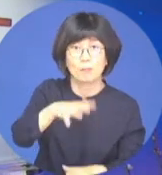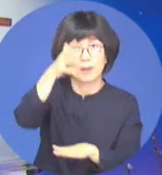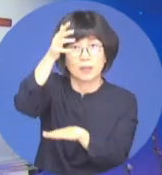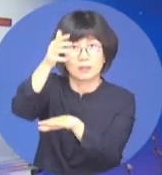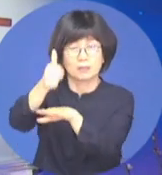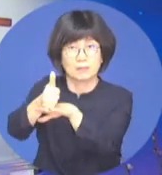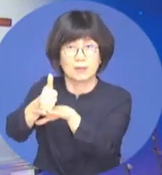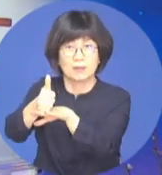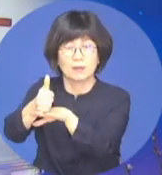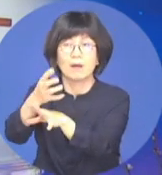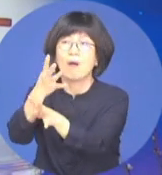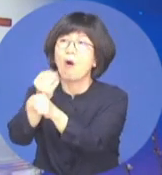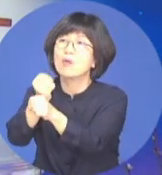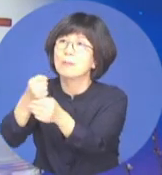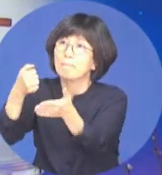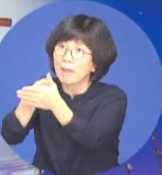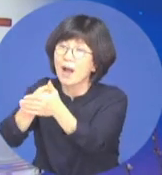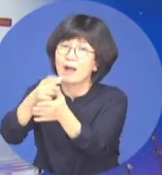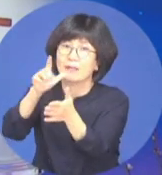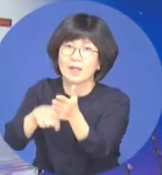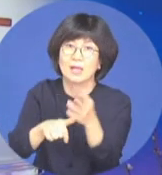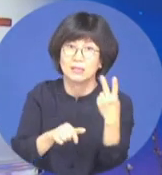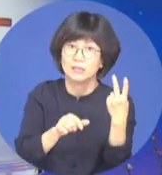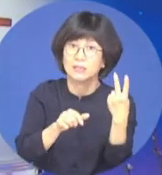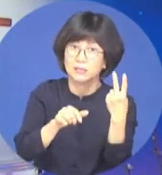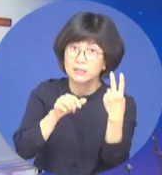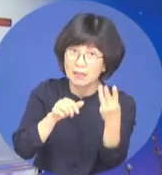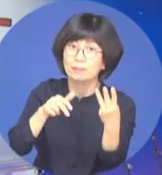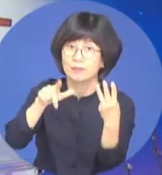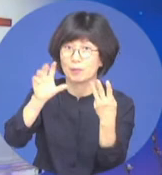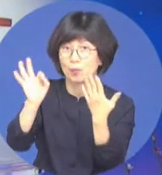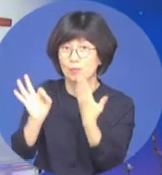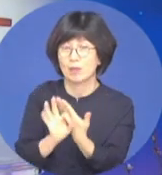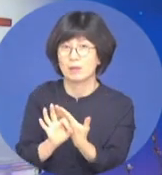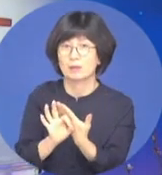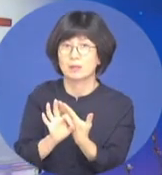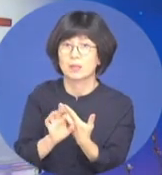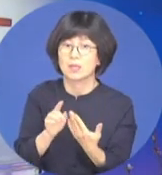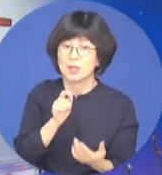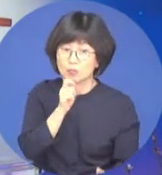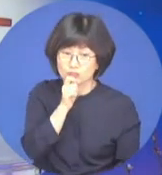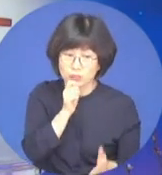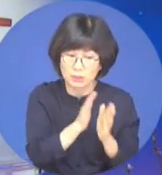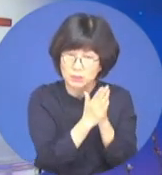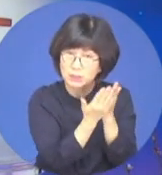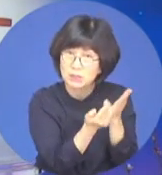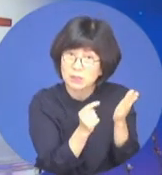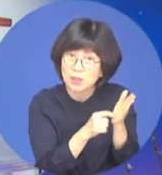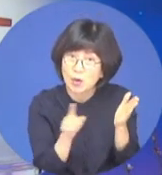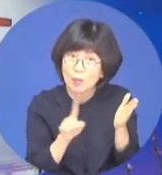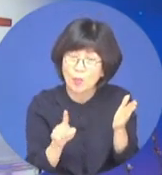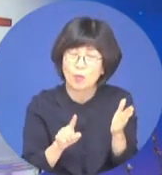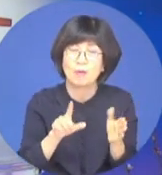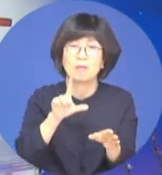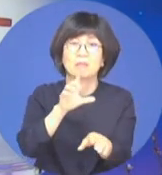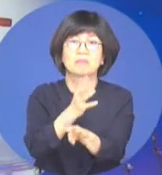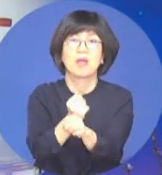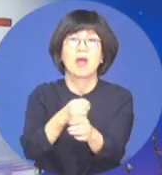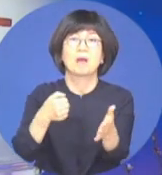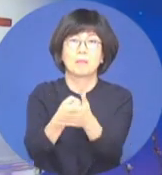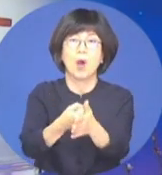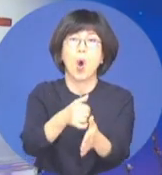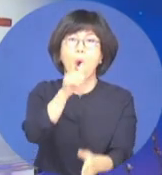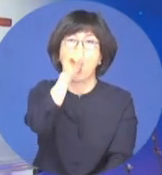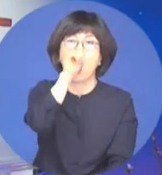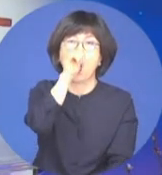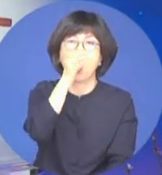때, 예컨대 2장 3절 4절에 있는 말씀대로 이 묵시는 뭐가 있어요? 정한 때가 있나니. 정한 때가